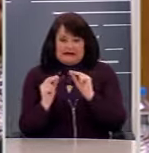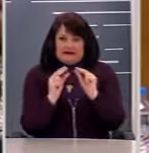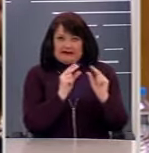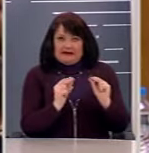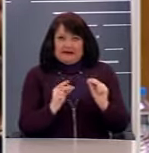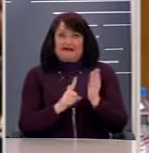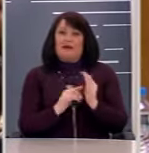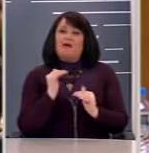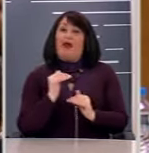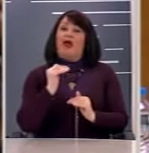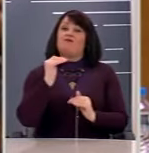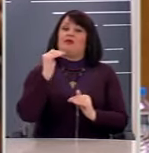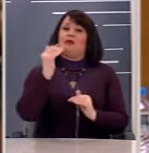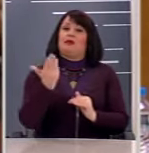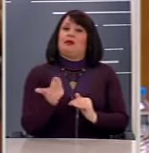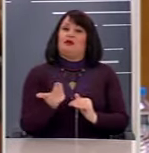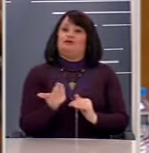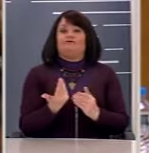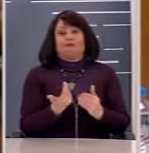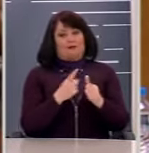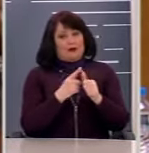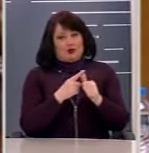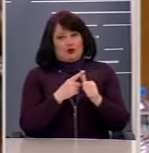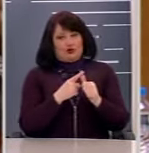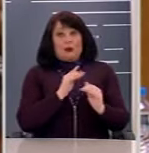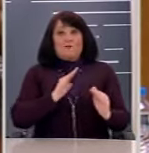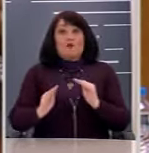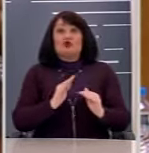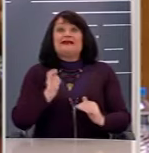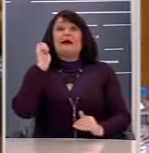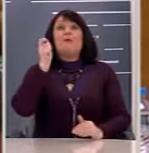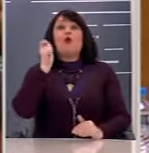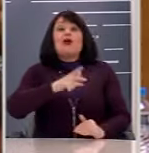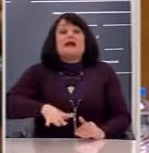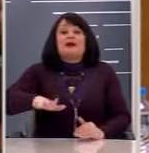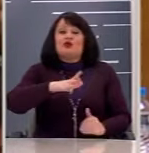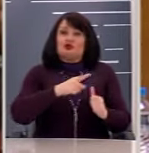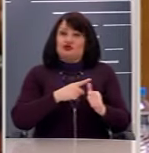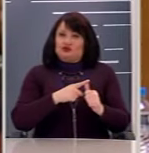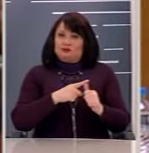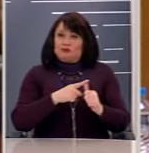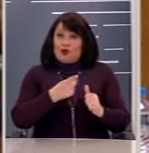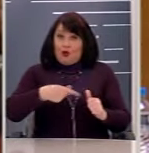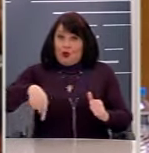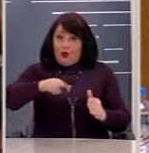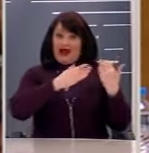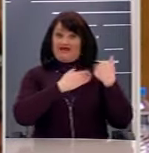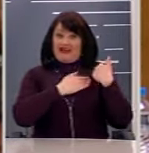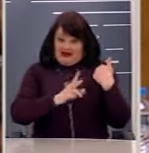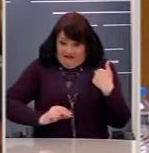κάνουμε σε ένα επίπεδο, πρώτον, που να προστατεύει τον πολιτικό κόσμο, διότι δεν έχουμε όλοι τις ίδιες